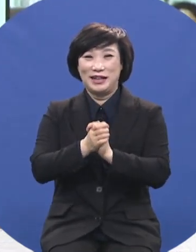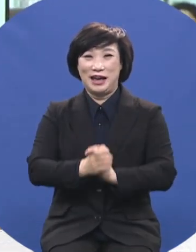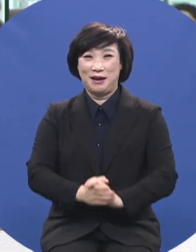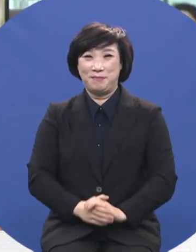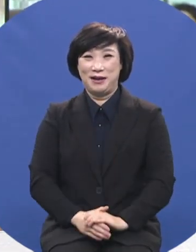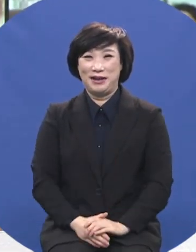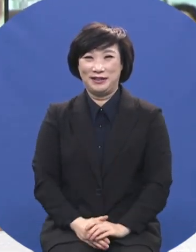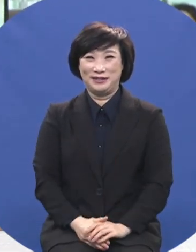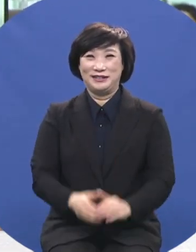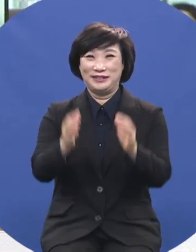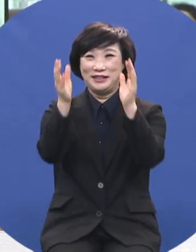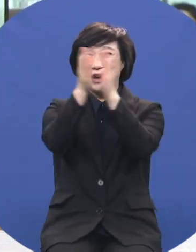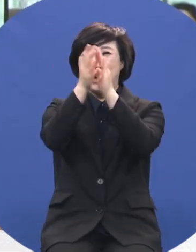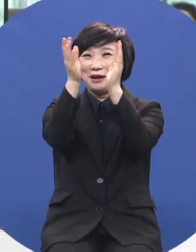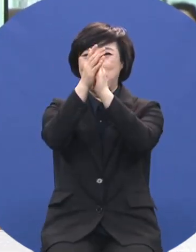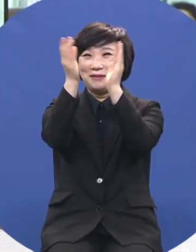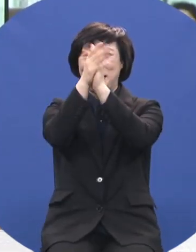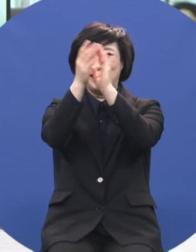아멘.